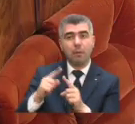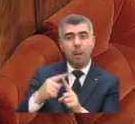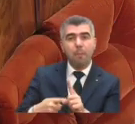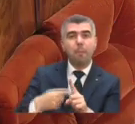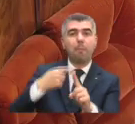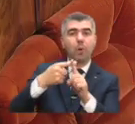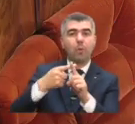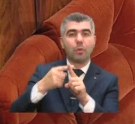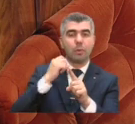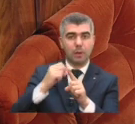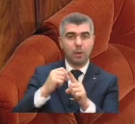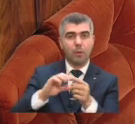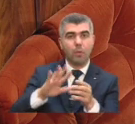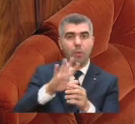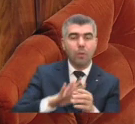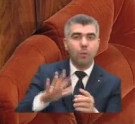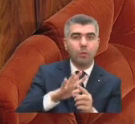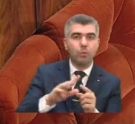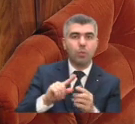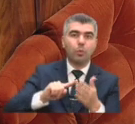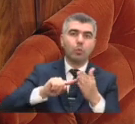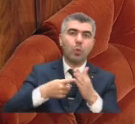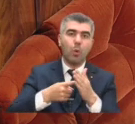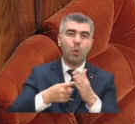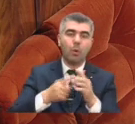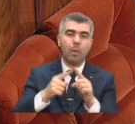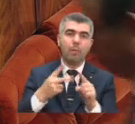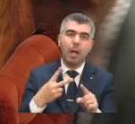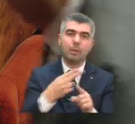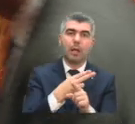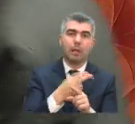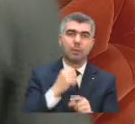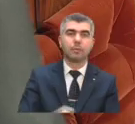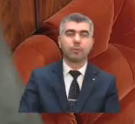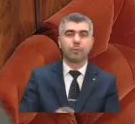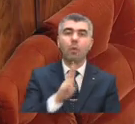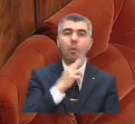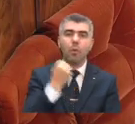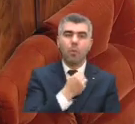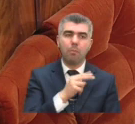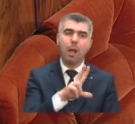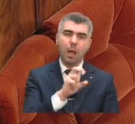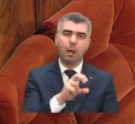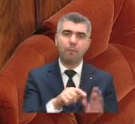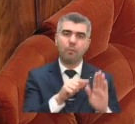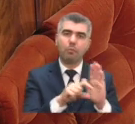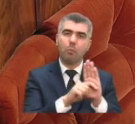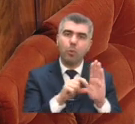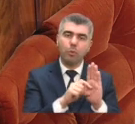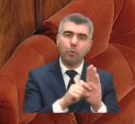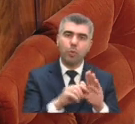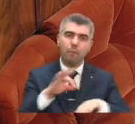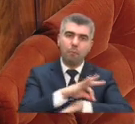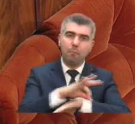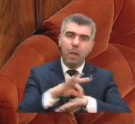على المنشآت والتجهيزات الكهربائية وبالتالي يؤدي إلى إتلافها. الحكومة واعية بهذا الموضوع هذا، ومع المكتب الوطني يتم العمل